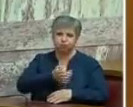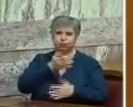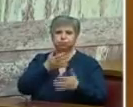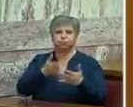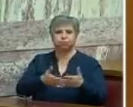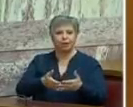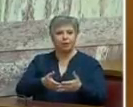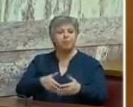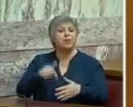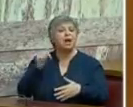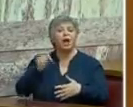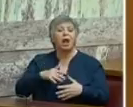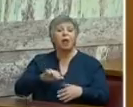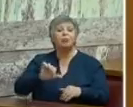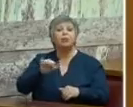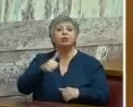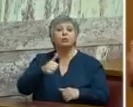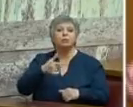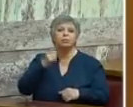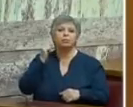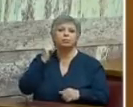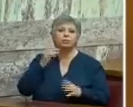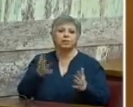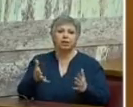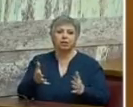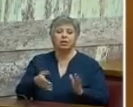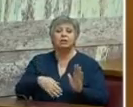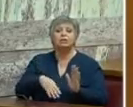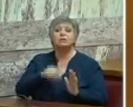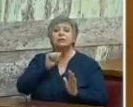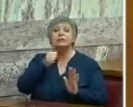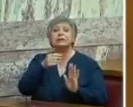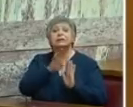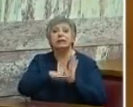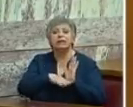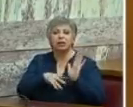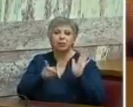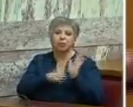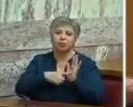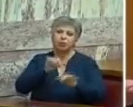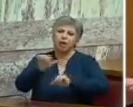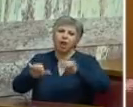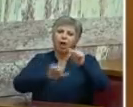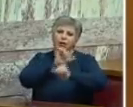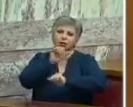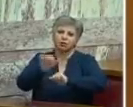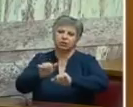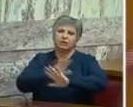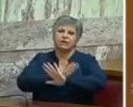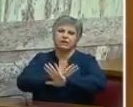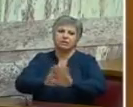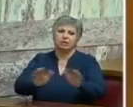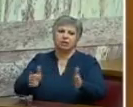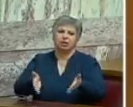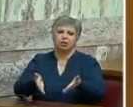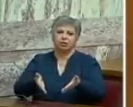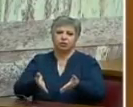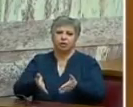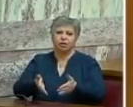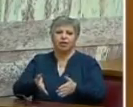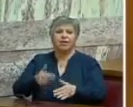συζήτησης σημερινής. Πρέπει να αλλάξει το Σύνταγμα. Είναι σαφές. Πρέπει να αλλάξει το Σύνταγμα. Μην δουλευόμαστε. Ο